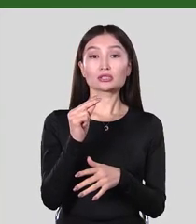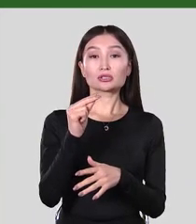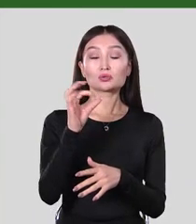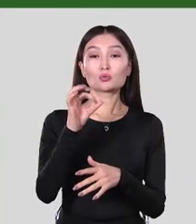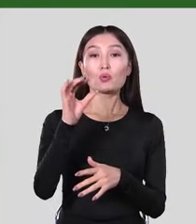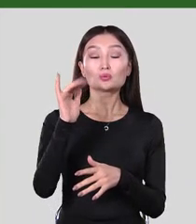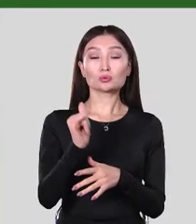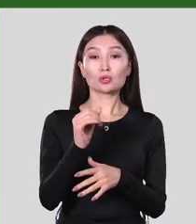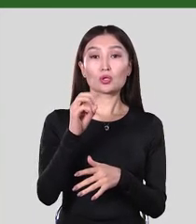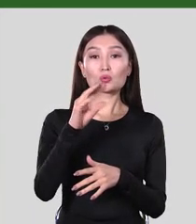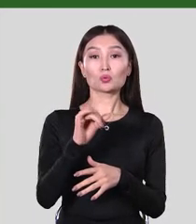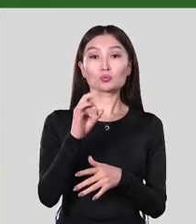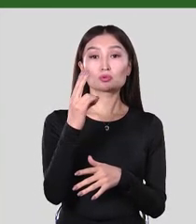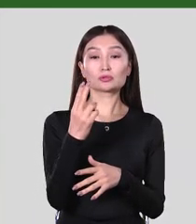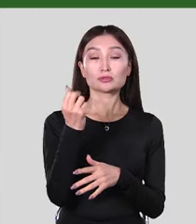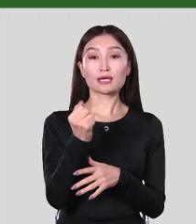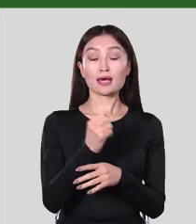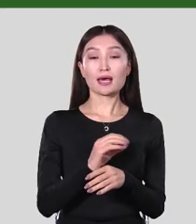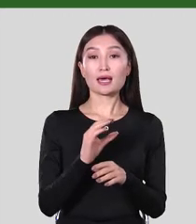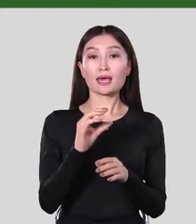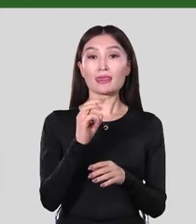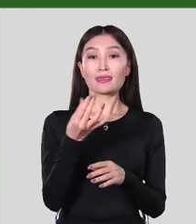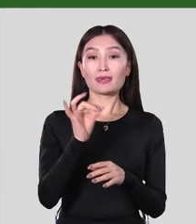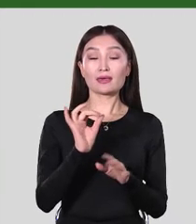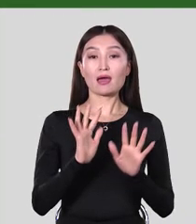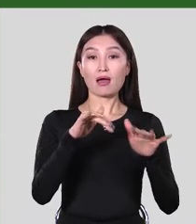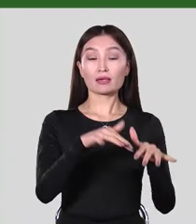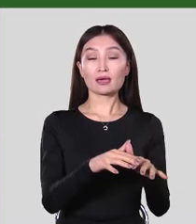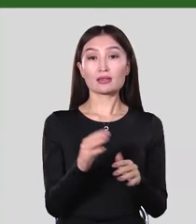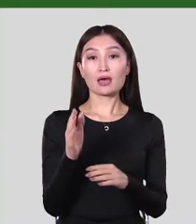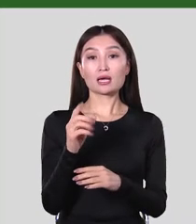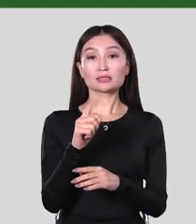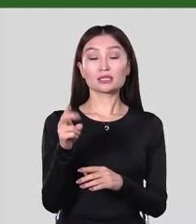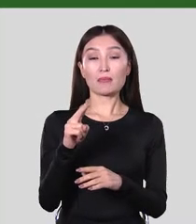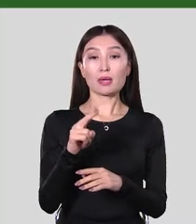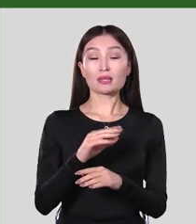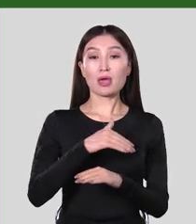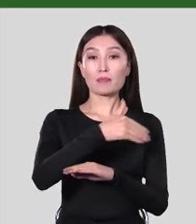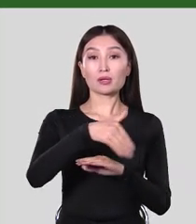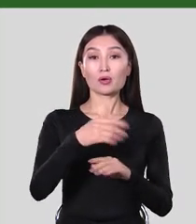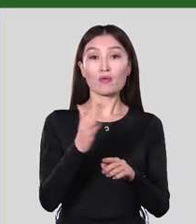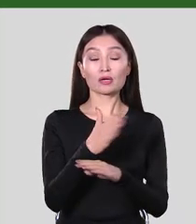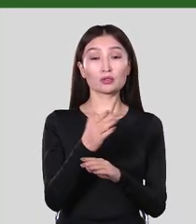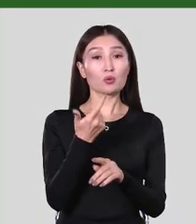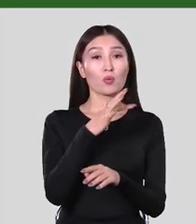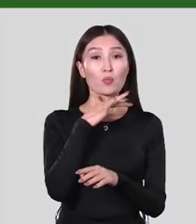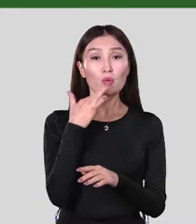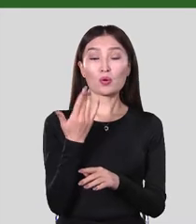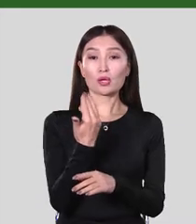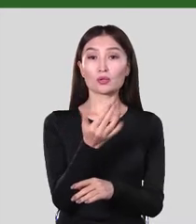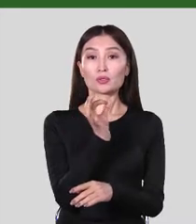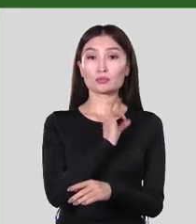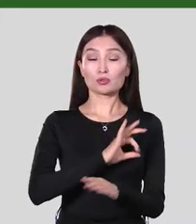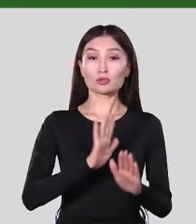тунца Тихого океана. Рыбы у западных берегов Южной Америки так много, что ее